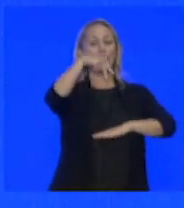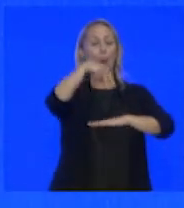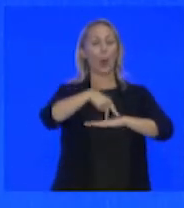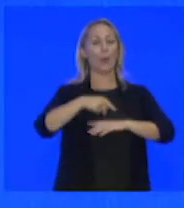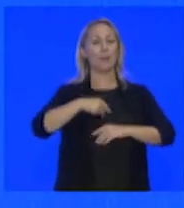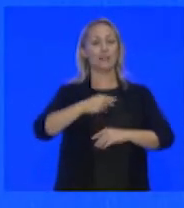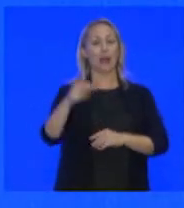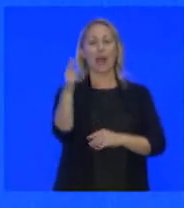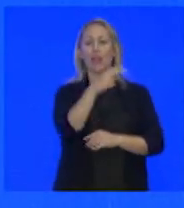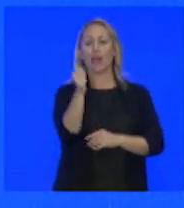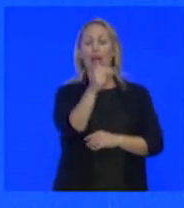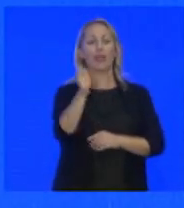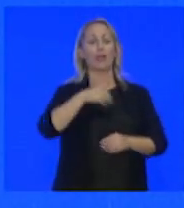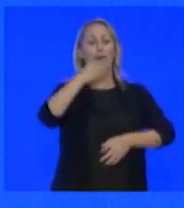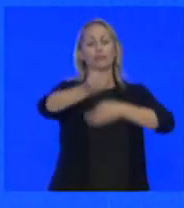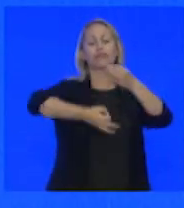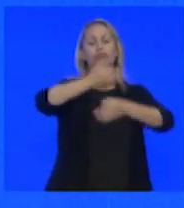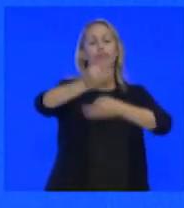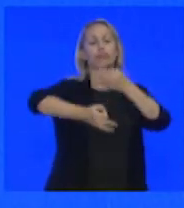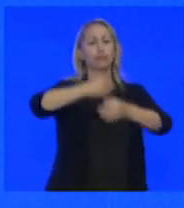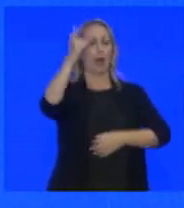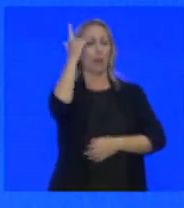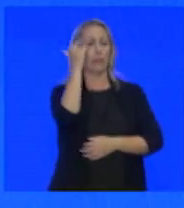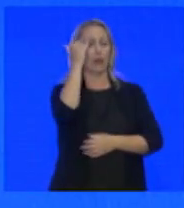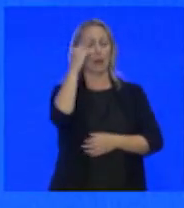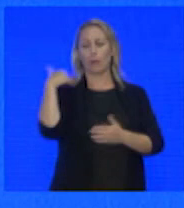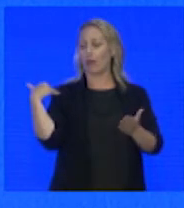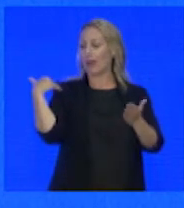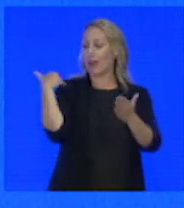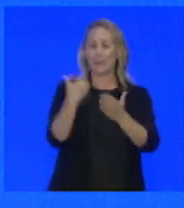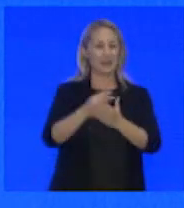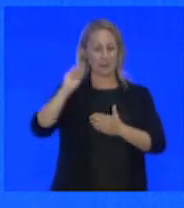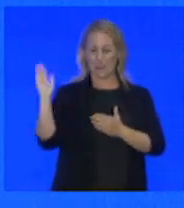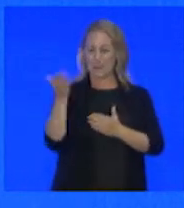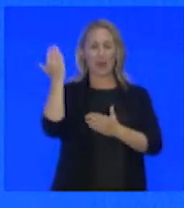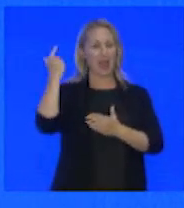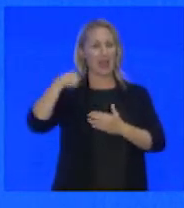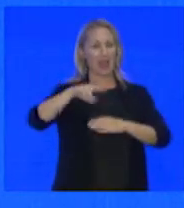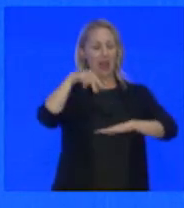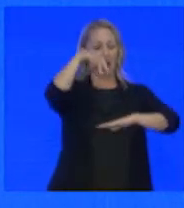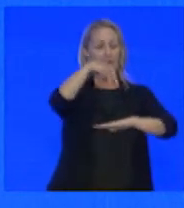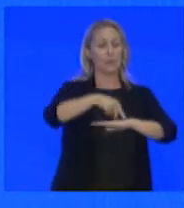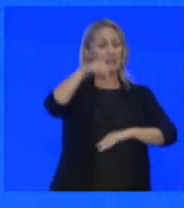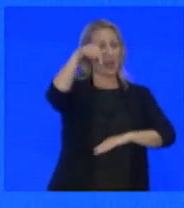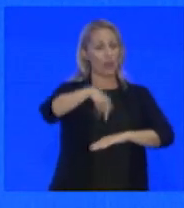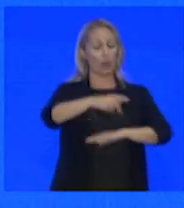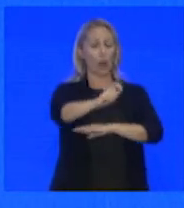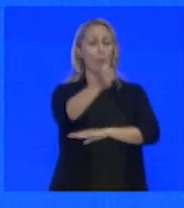διαψεύδονταν από την ανεπάρκεια των κυβερνώντων. Ποιος ξεχνά τα μεγάλα λόγια που ακούστηκαν